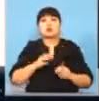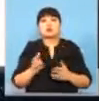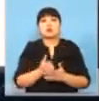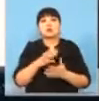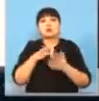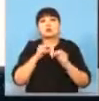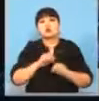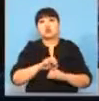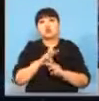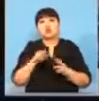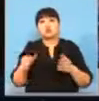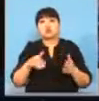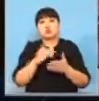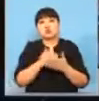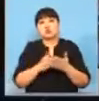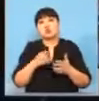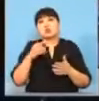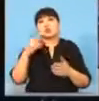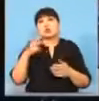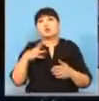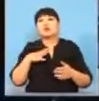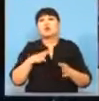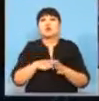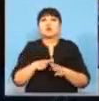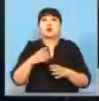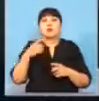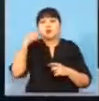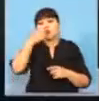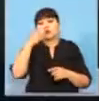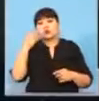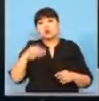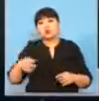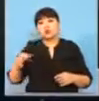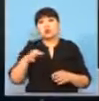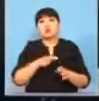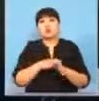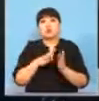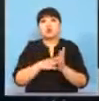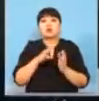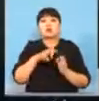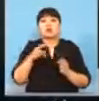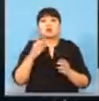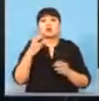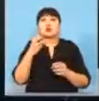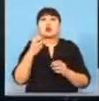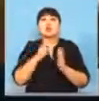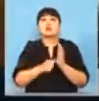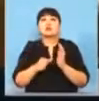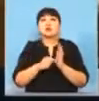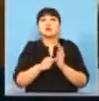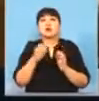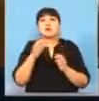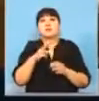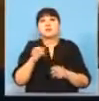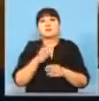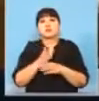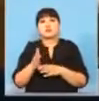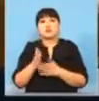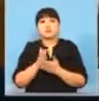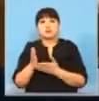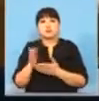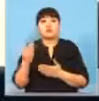Жалпы жұмыспен қамтудың жол картасы 2020 бағдарламасын жүзеге асыру үшін биыл Ақтөбе облысында 9 миллиард 366 миллион теңге бағытталған.